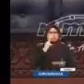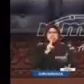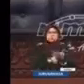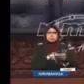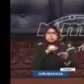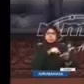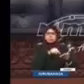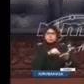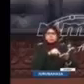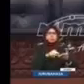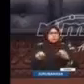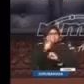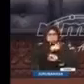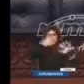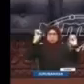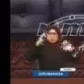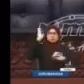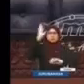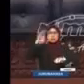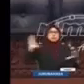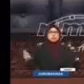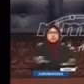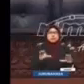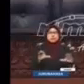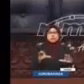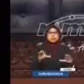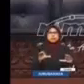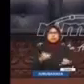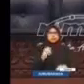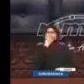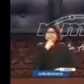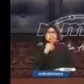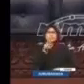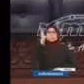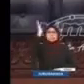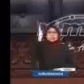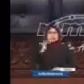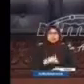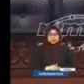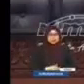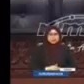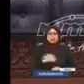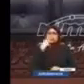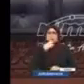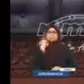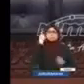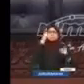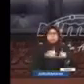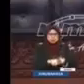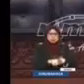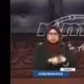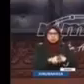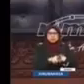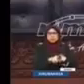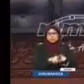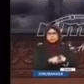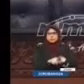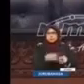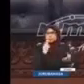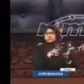yang pada ketika itu tidak ada persidangan dilakukan dan kepada siapa mereka bentakkan dan siapa yang bersetuju terhadap